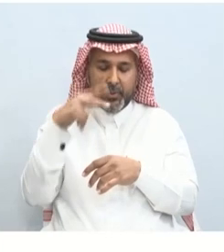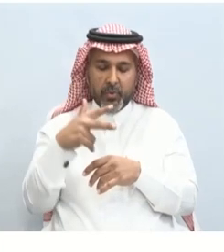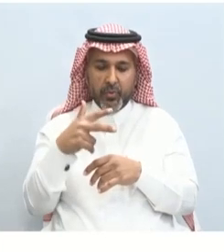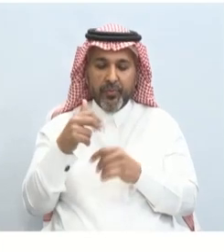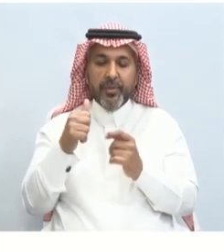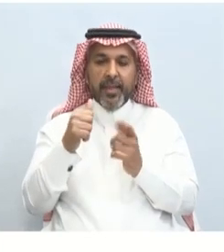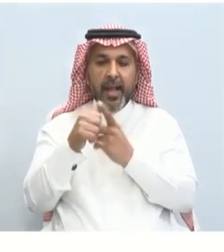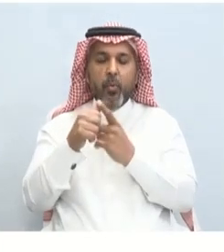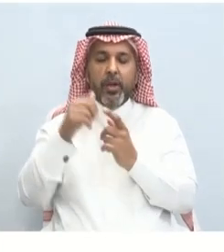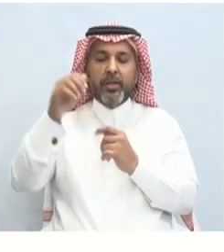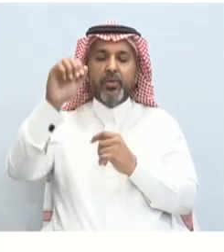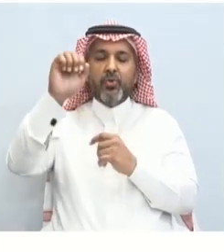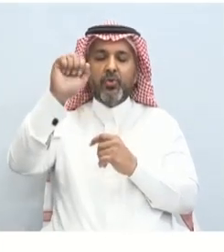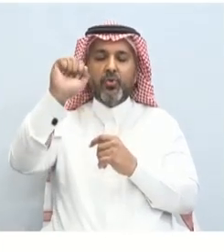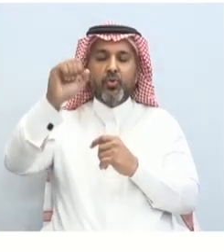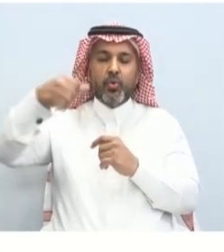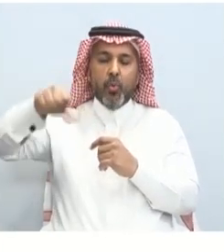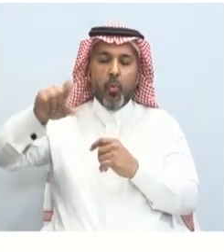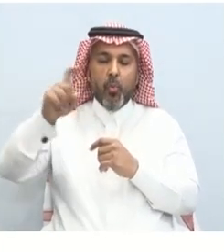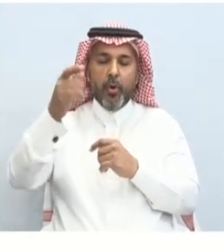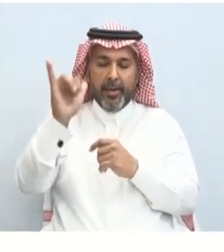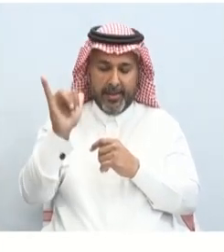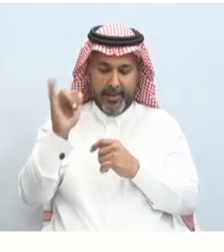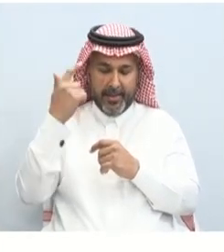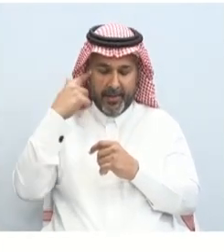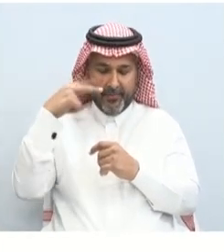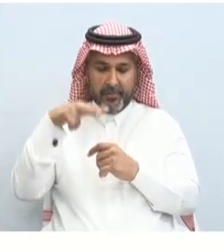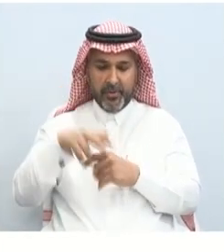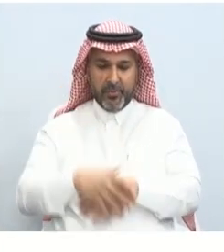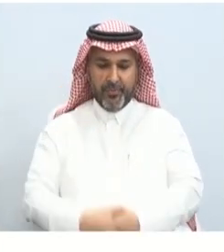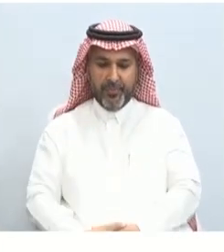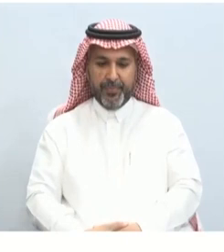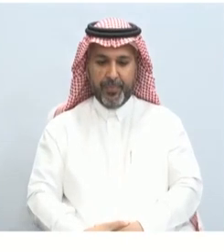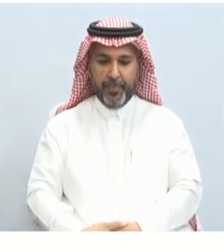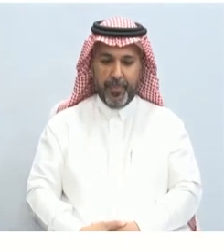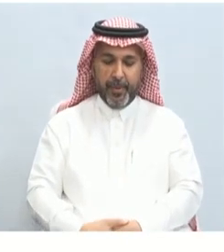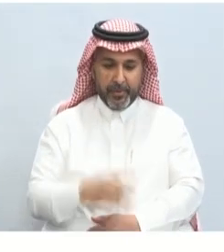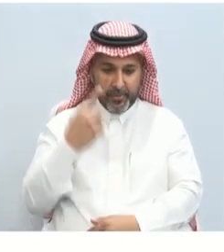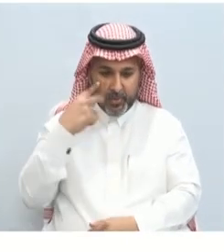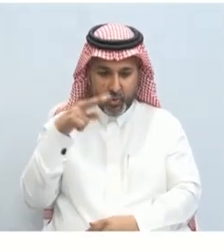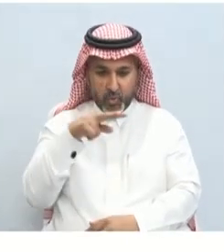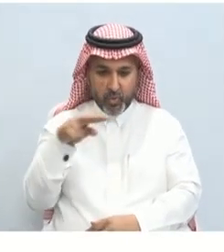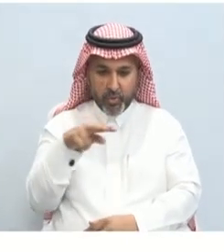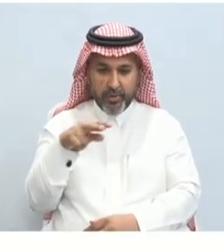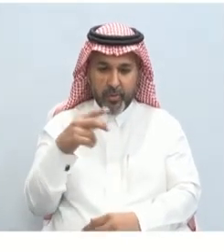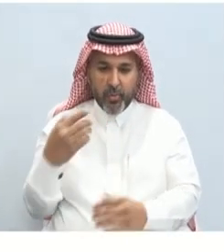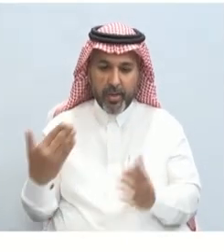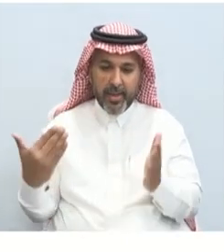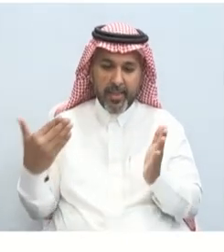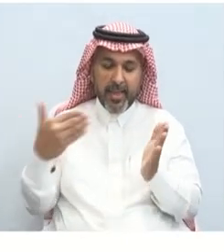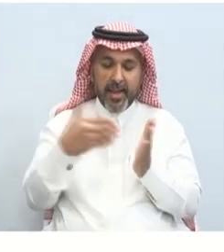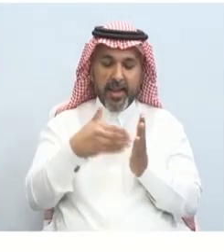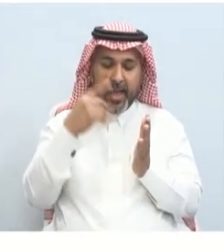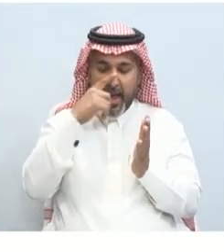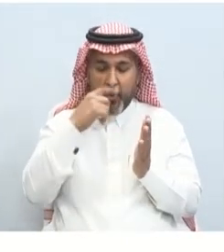الذي نظمت على اساسه المقدم المقدمات والنتيجه وما اذا كانت النتيجه لازمه